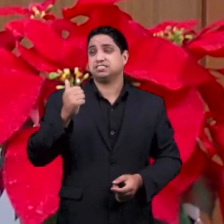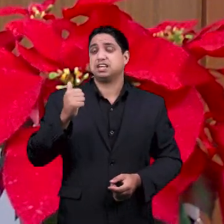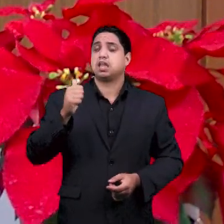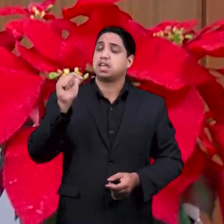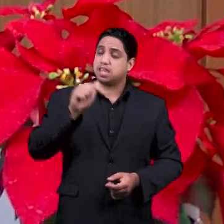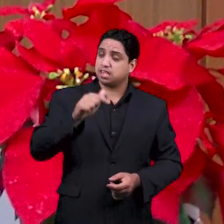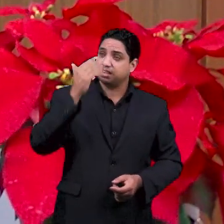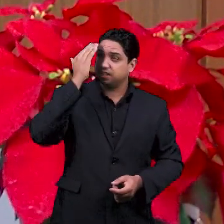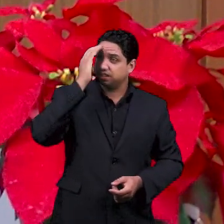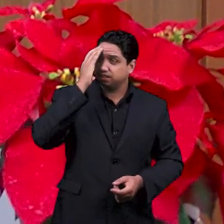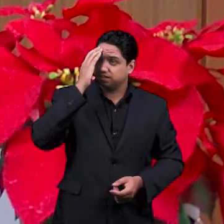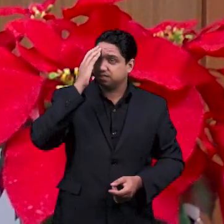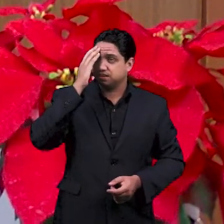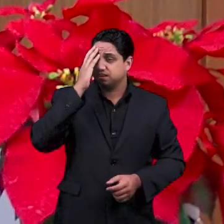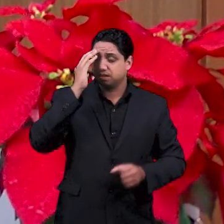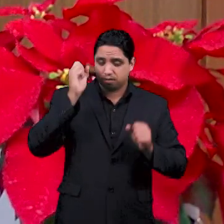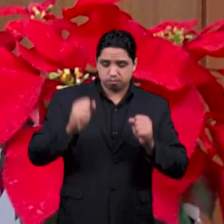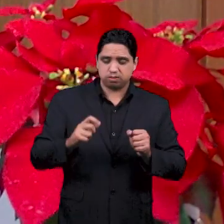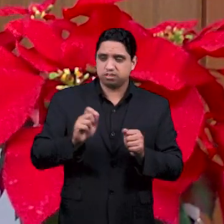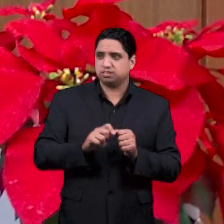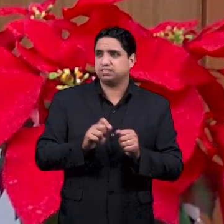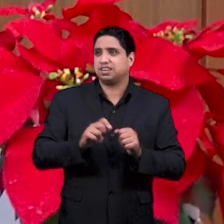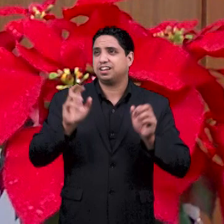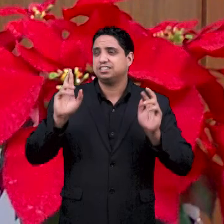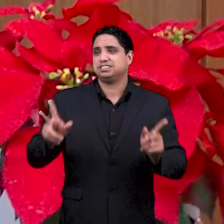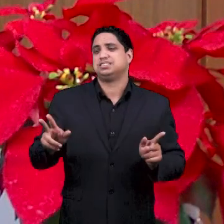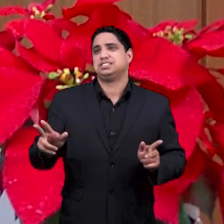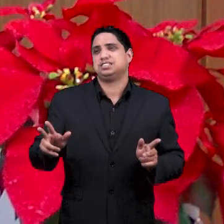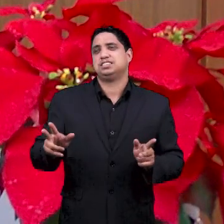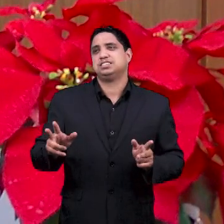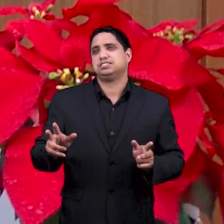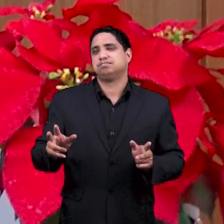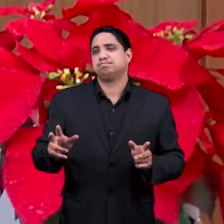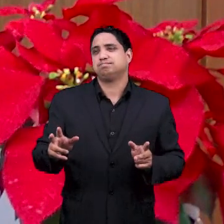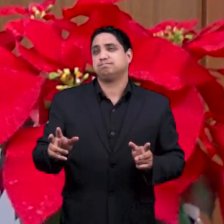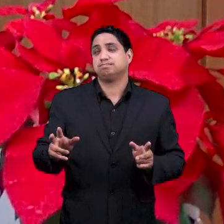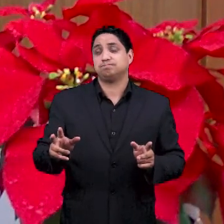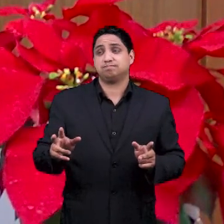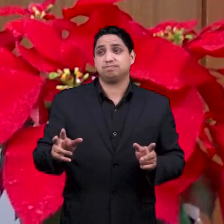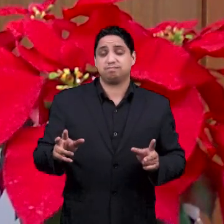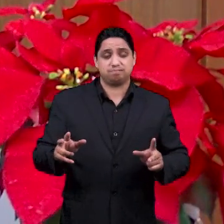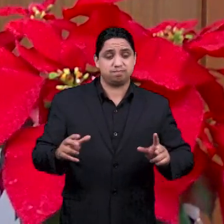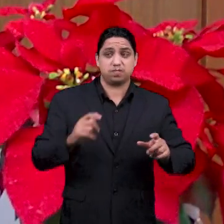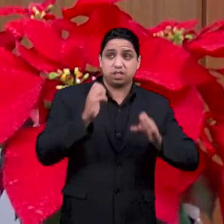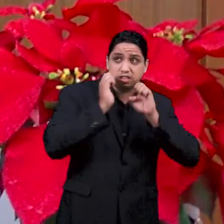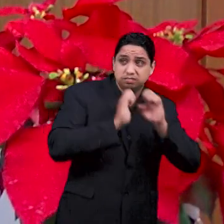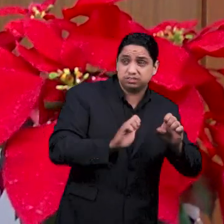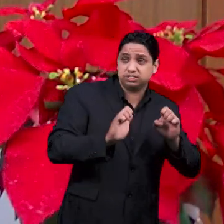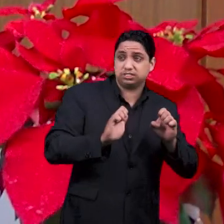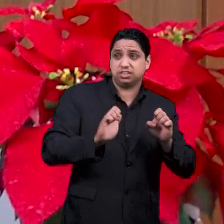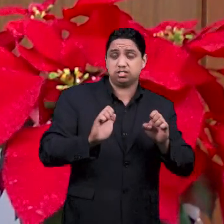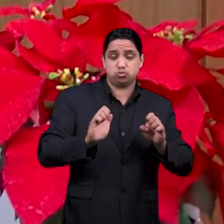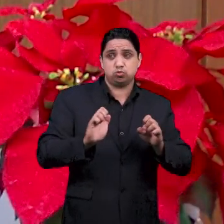и понимали, и могли провести разницу между